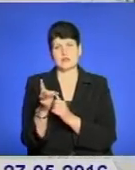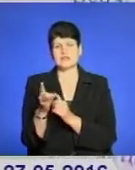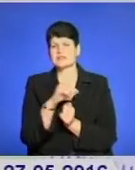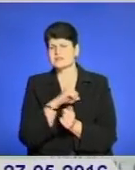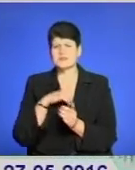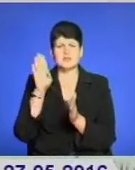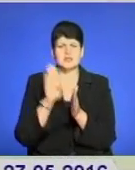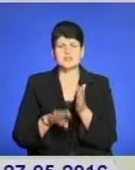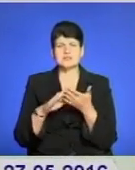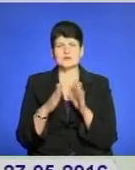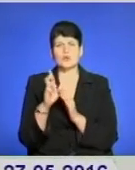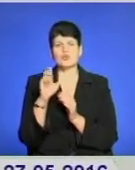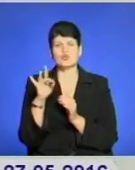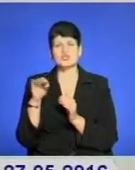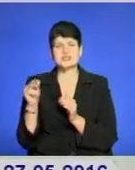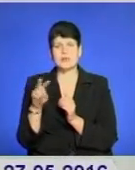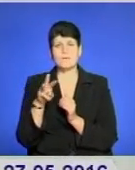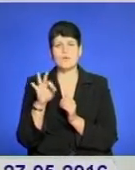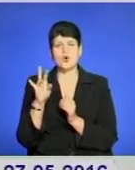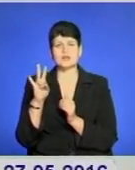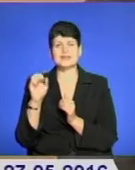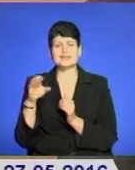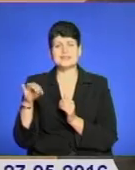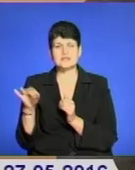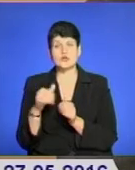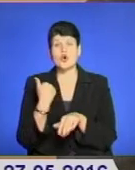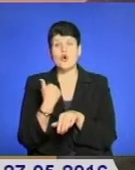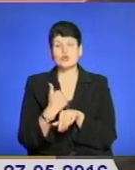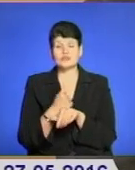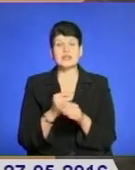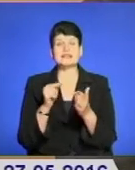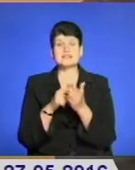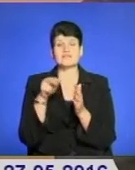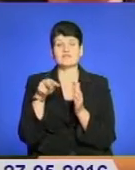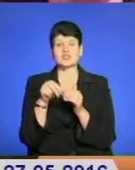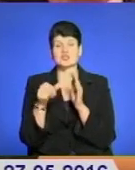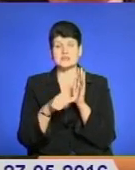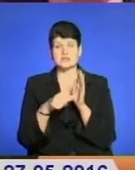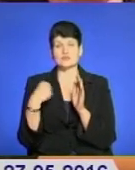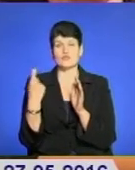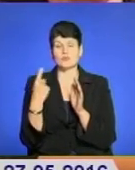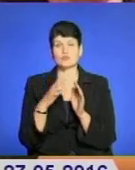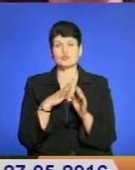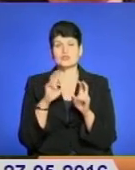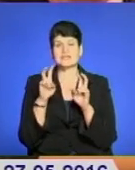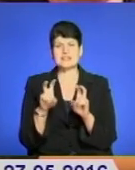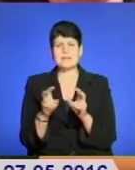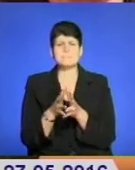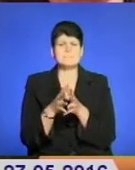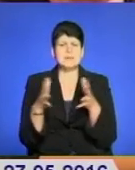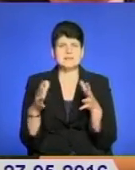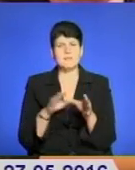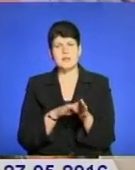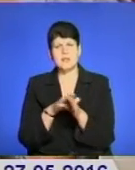Найгірша ситуація у Бучацькому та Монастириському. Тож головна ціль 2016 року області йшлося на засіданні максимальне